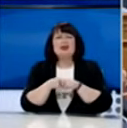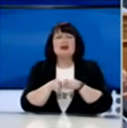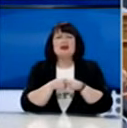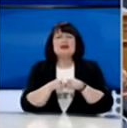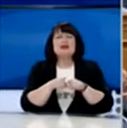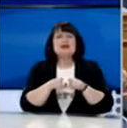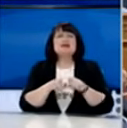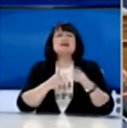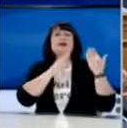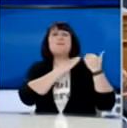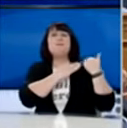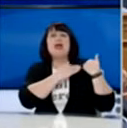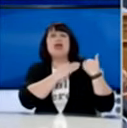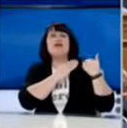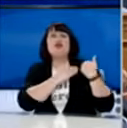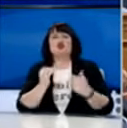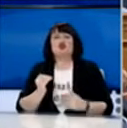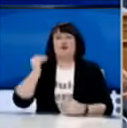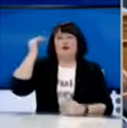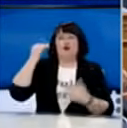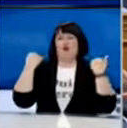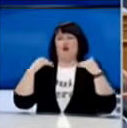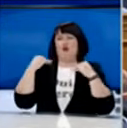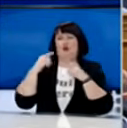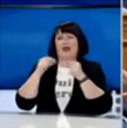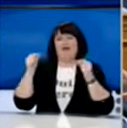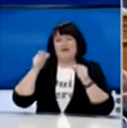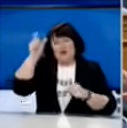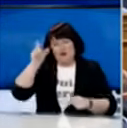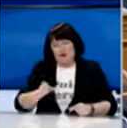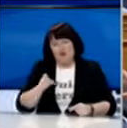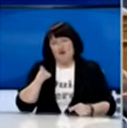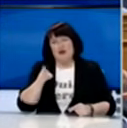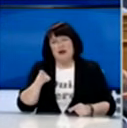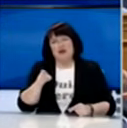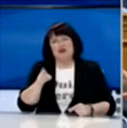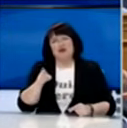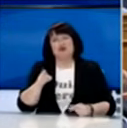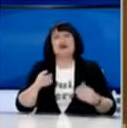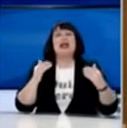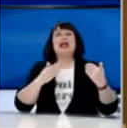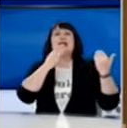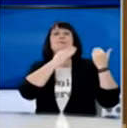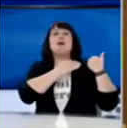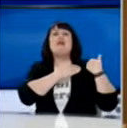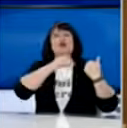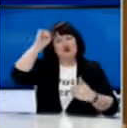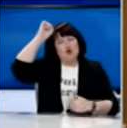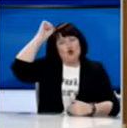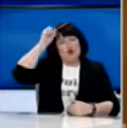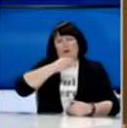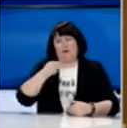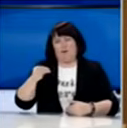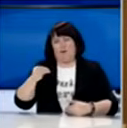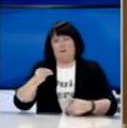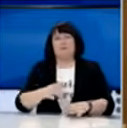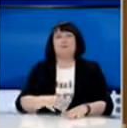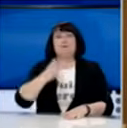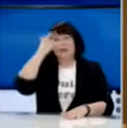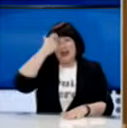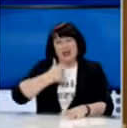ο υπεύθυνος για τη Βόρειο Εύβοια ήταν ο ίδιος που ήταν υπεύθυνος και για τη Ρόδο.